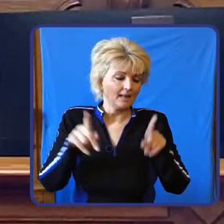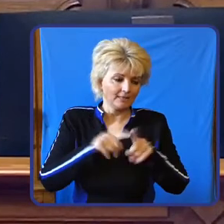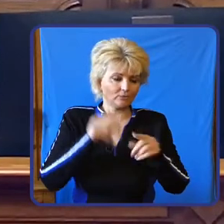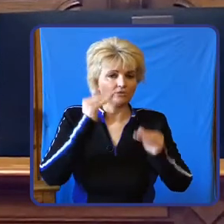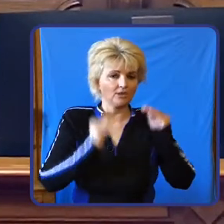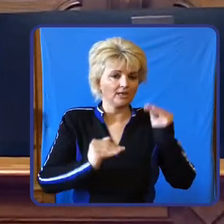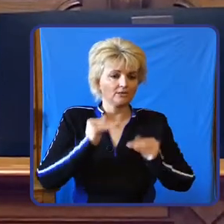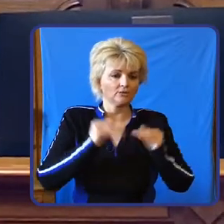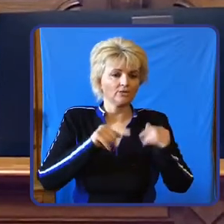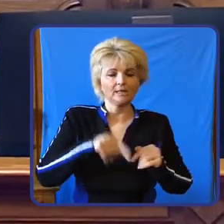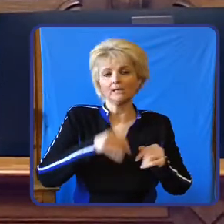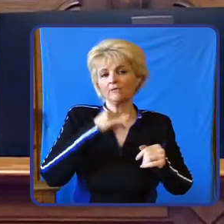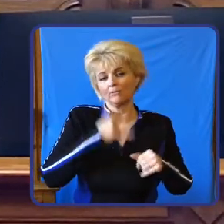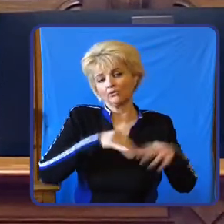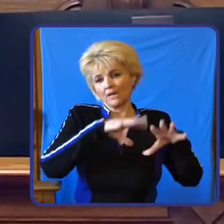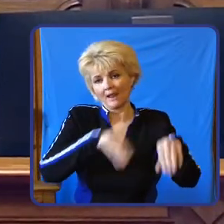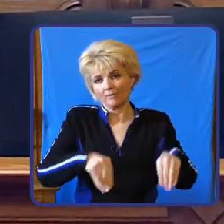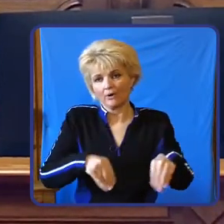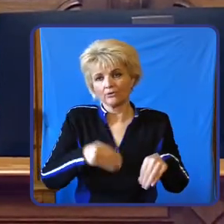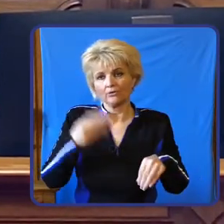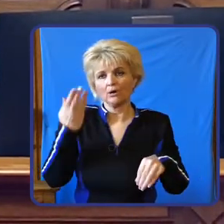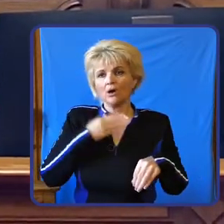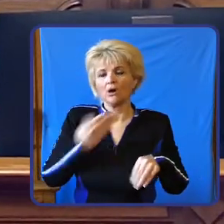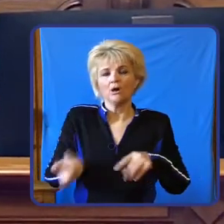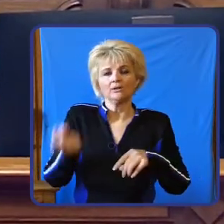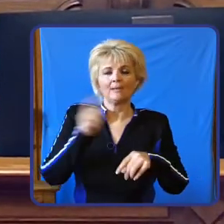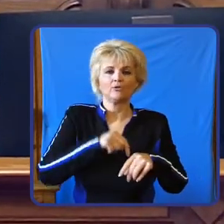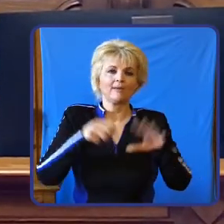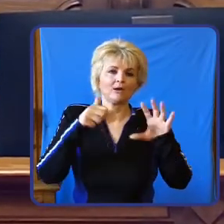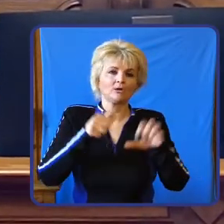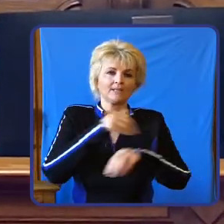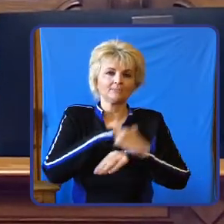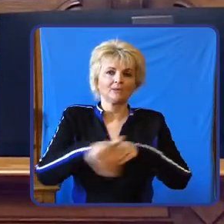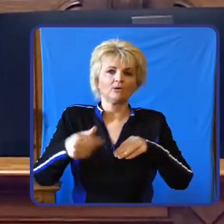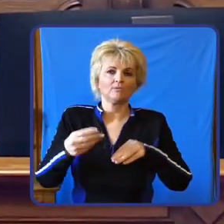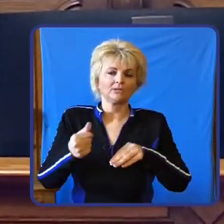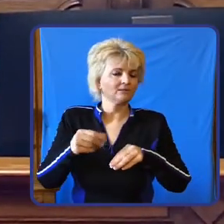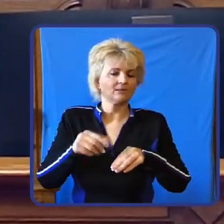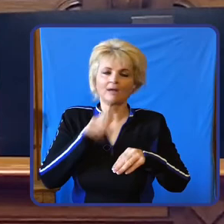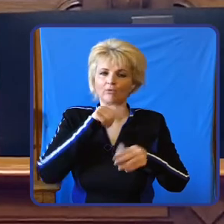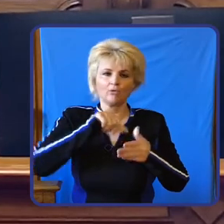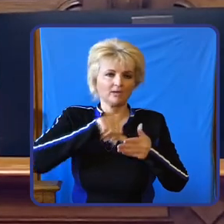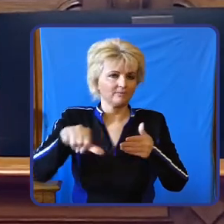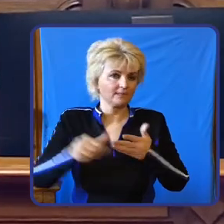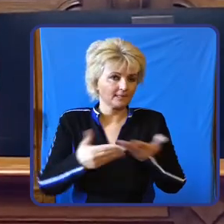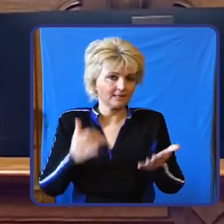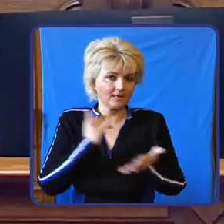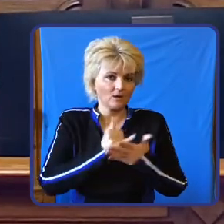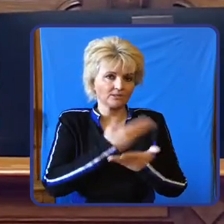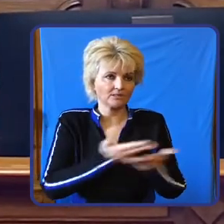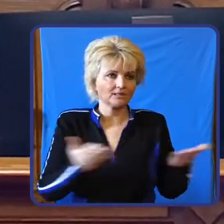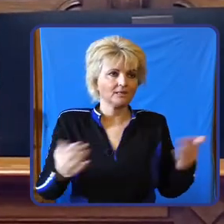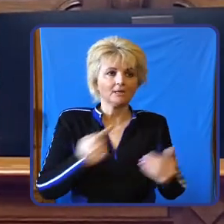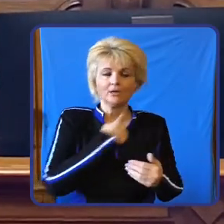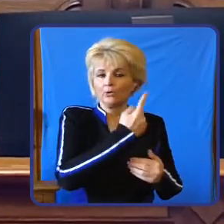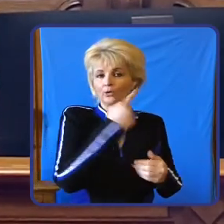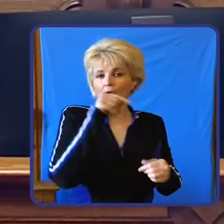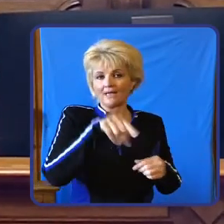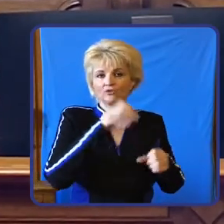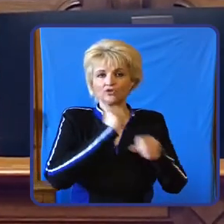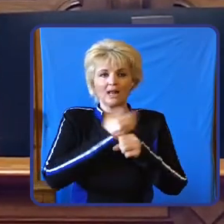a költségvetést, hogy itt van, most ezt elfogadjuk, hogyha nem jön meg ez a 600 millió, akkor 600 milliónyi számlát majd nem fizetnénk ki, ugye? Önök ezt